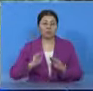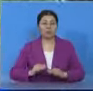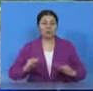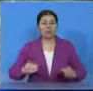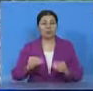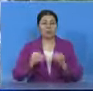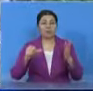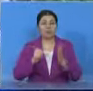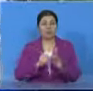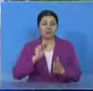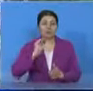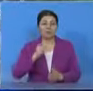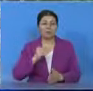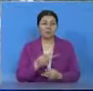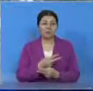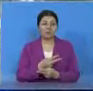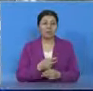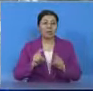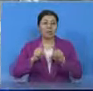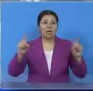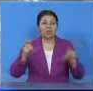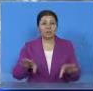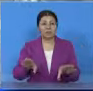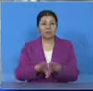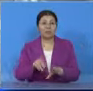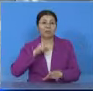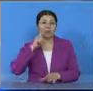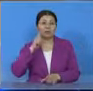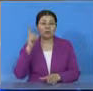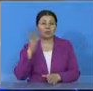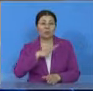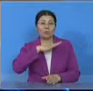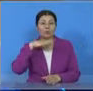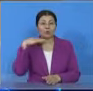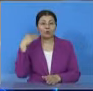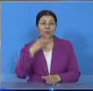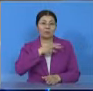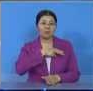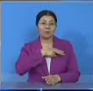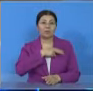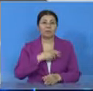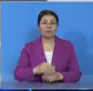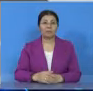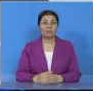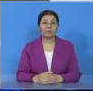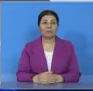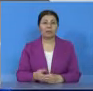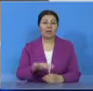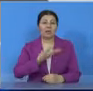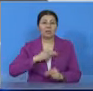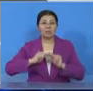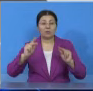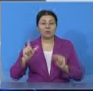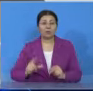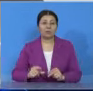16 специальностям. Несмотря на то, что учреждение сравнительно молодое, имеет множество наград и грамот. Наши преподаватели